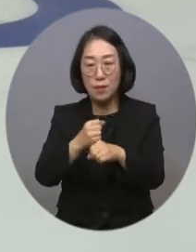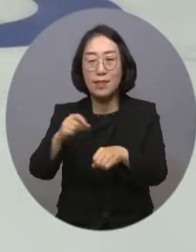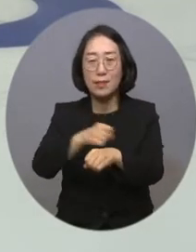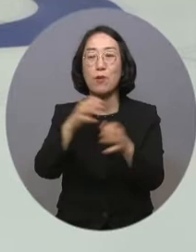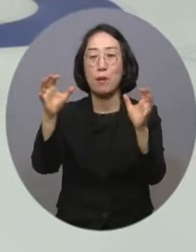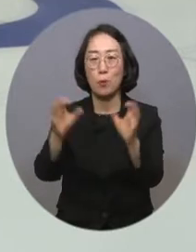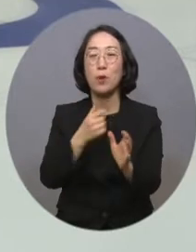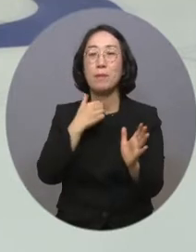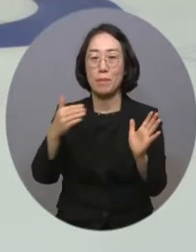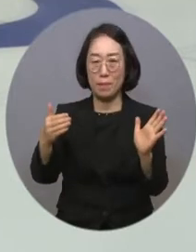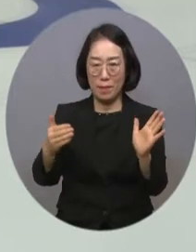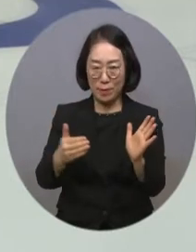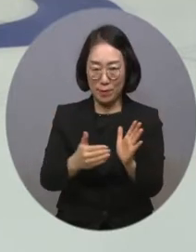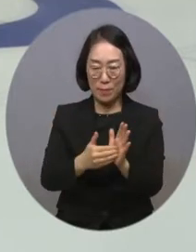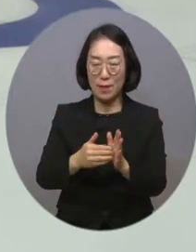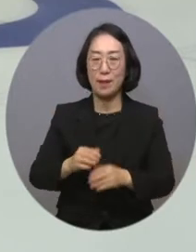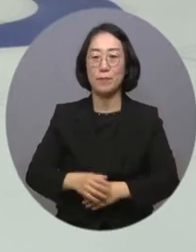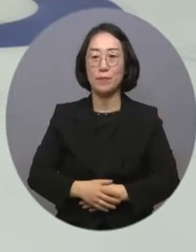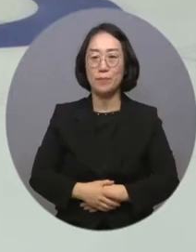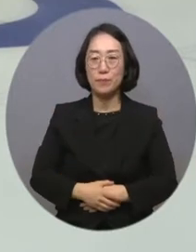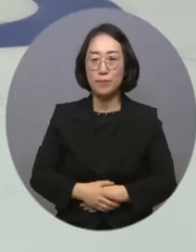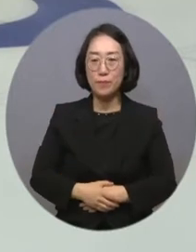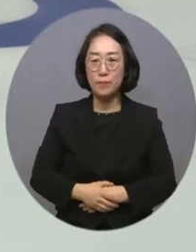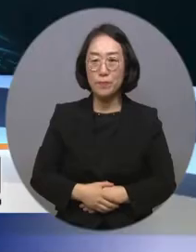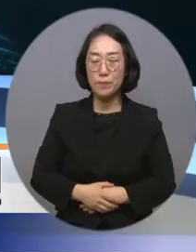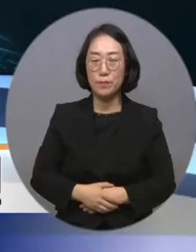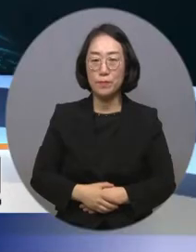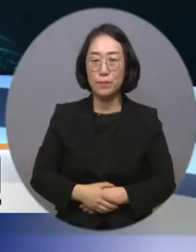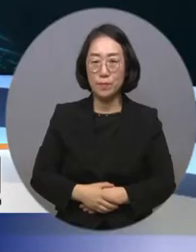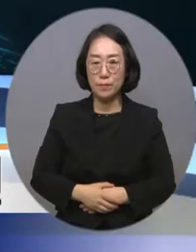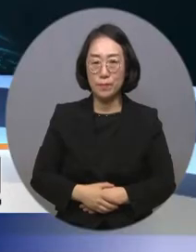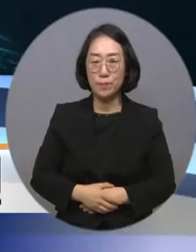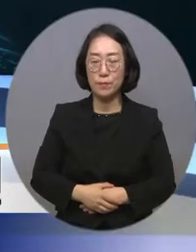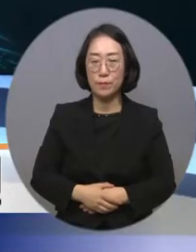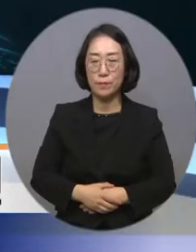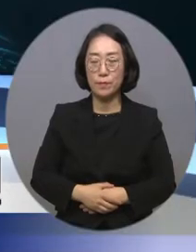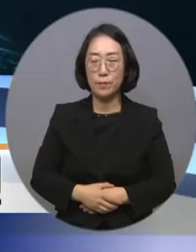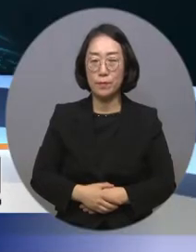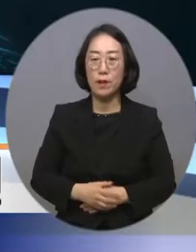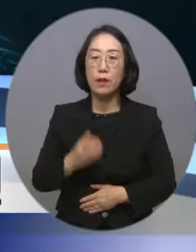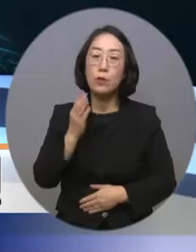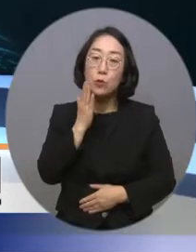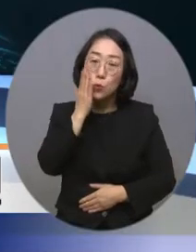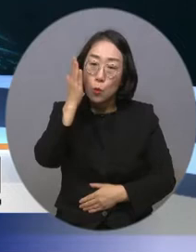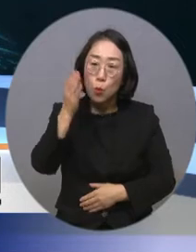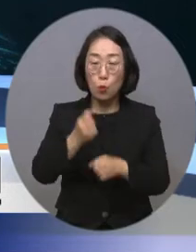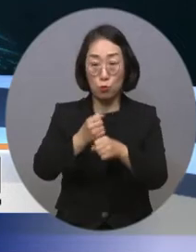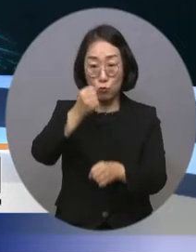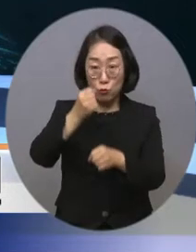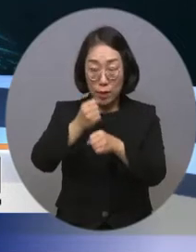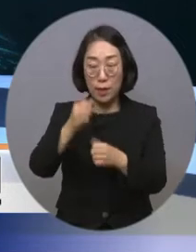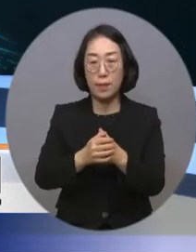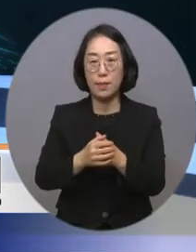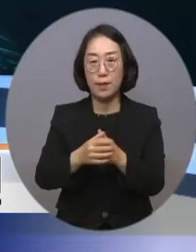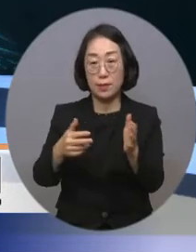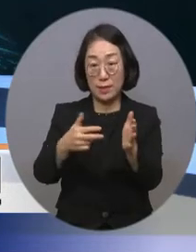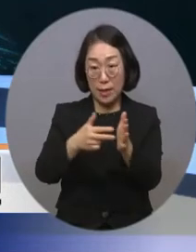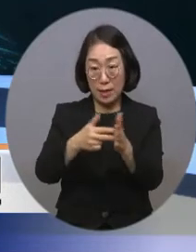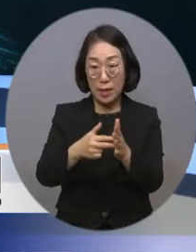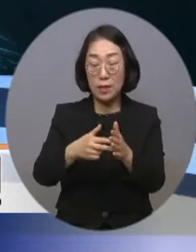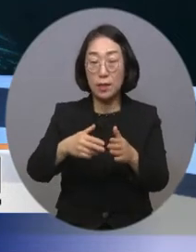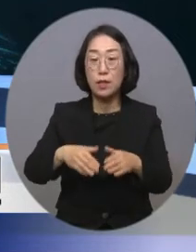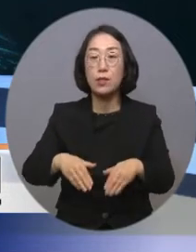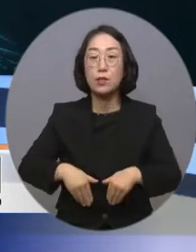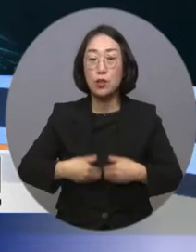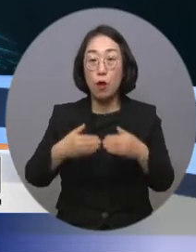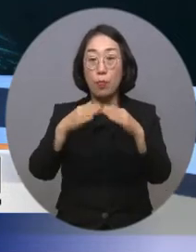송년회였습니다. 복지TV 경기방송 정우선입니다. 초록우산 어린이재단 전남지역본부가 올 한해